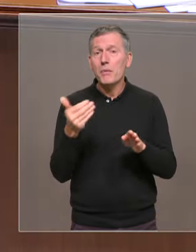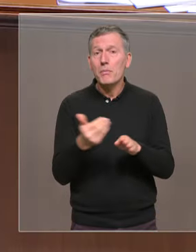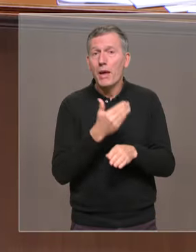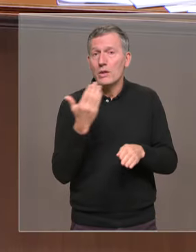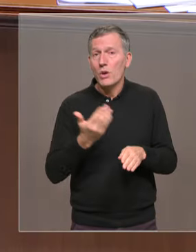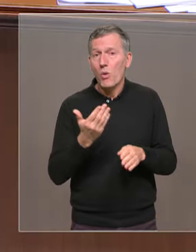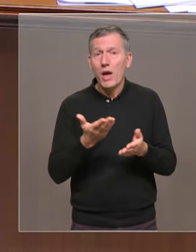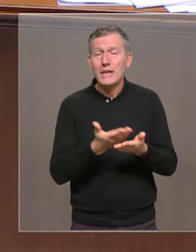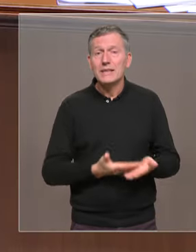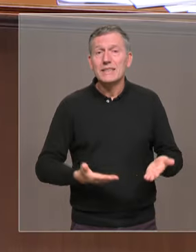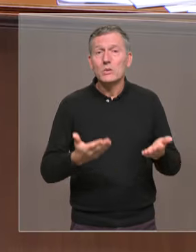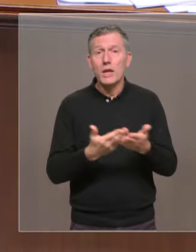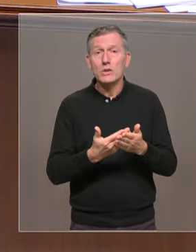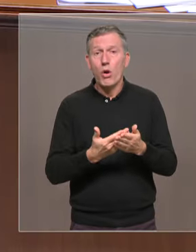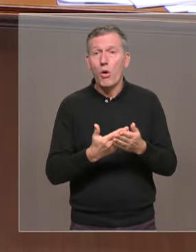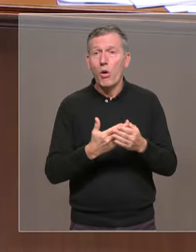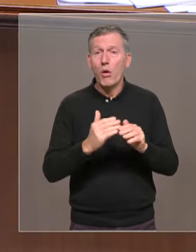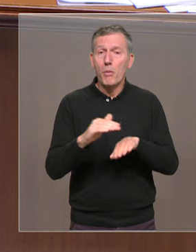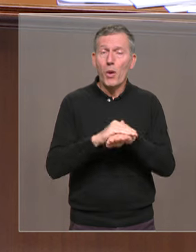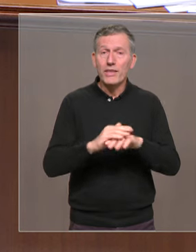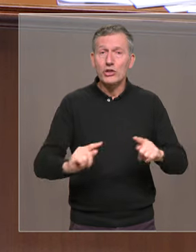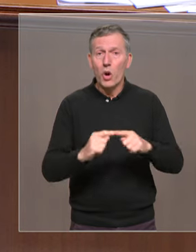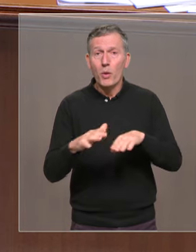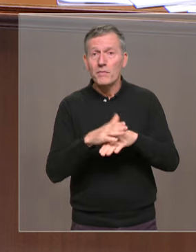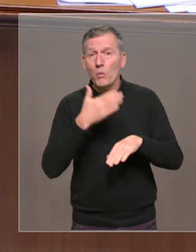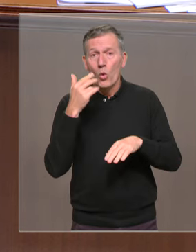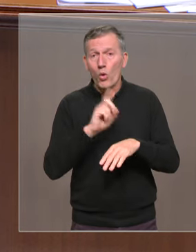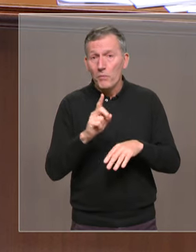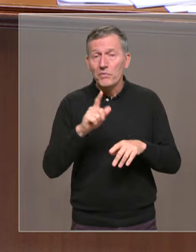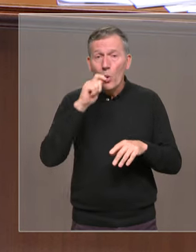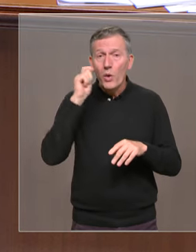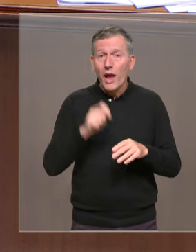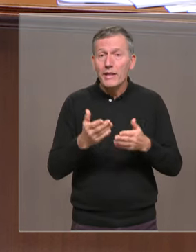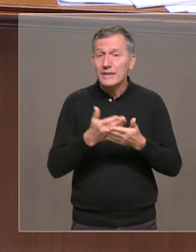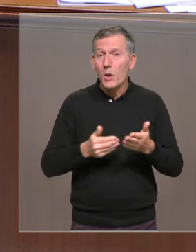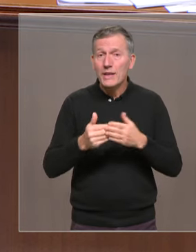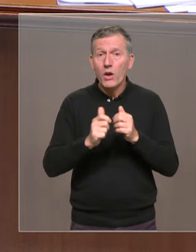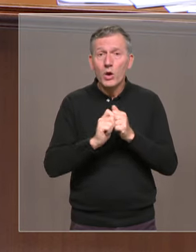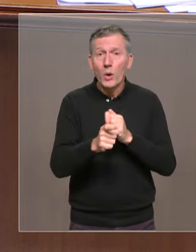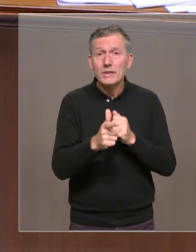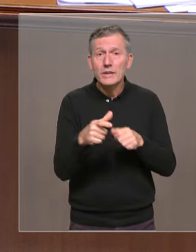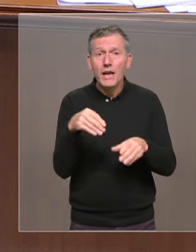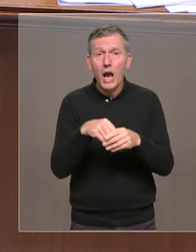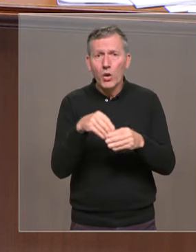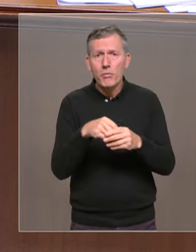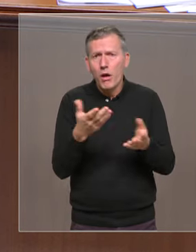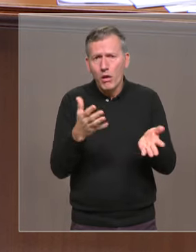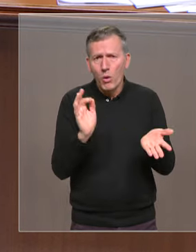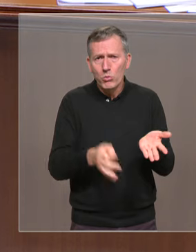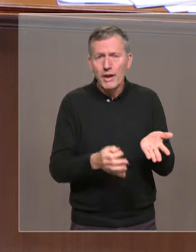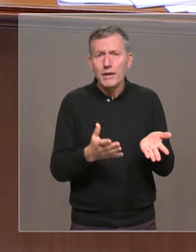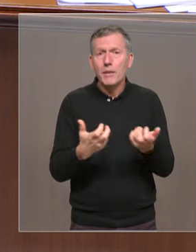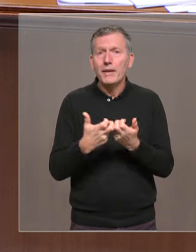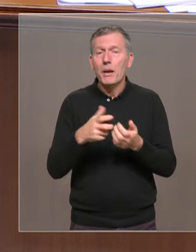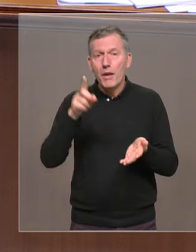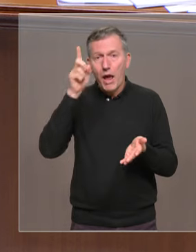la situation géopolitique se soit améliorée, que la situation en Ukraine n'a pas d'impact sur nos économies. Et regardez par exemple l'Allemagne,